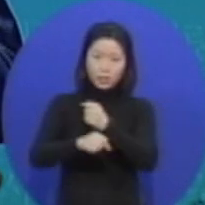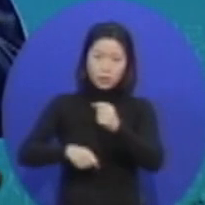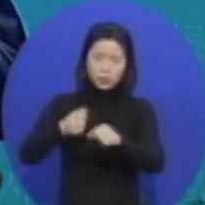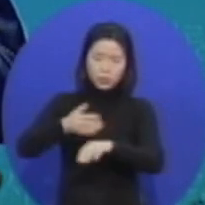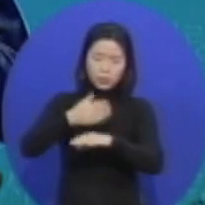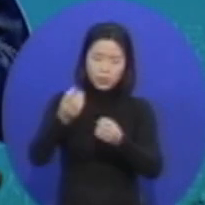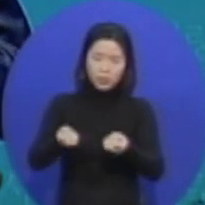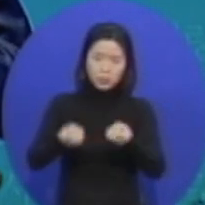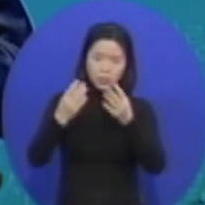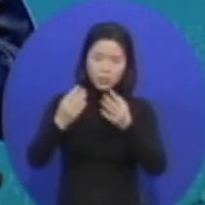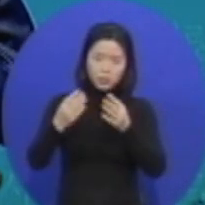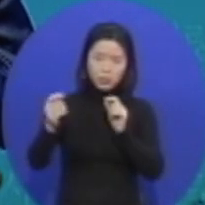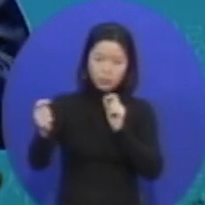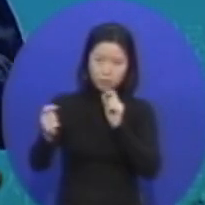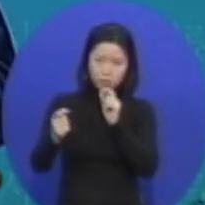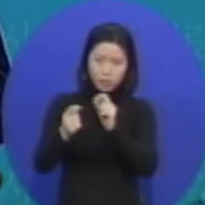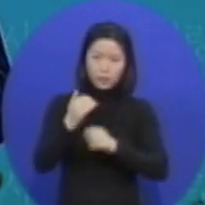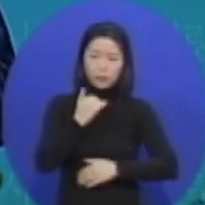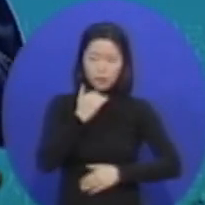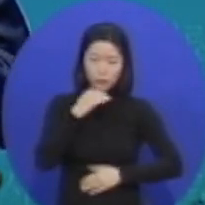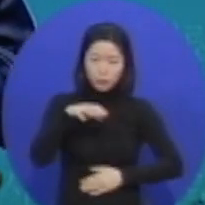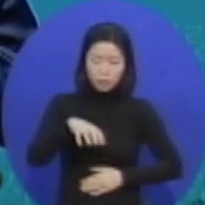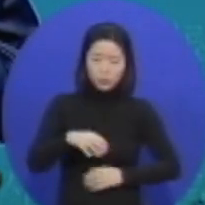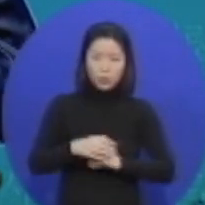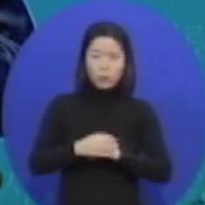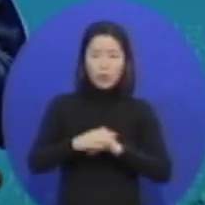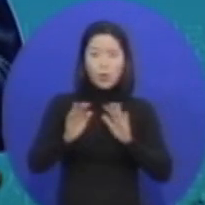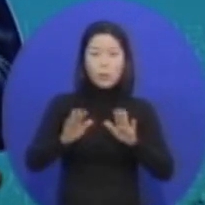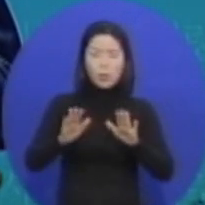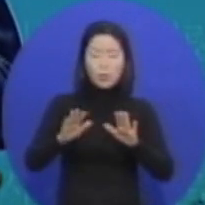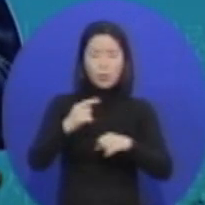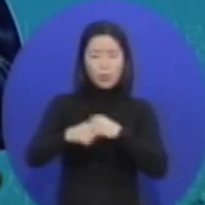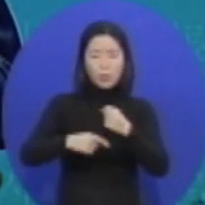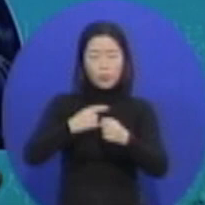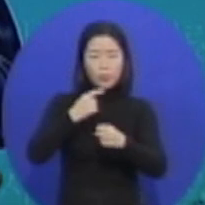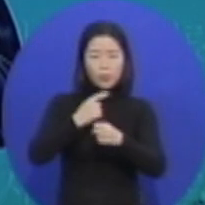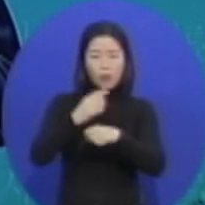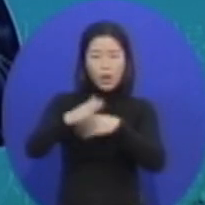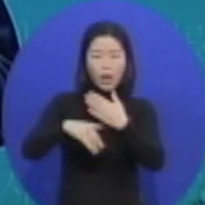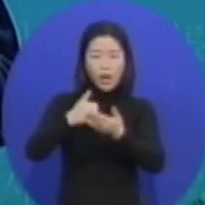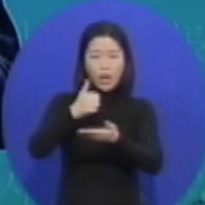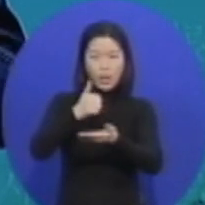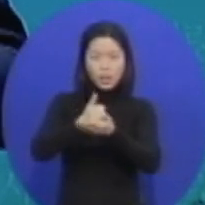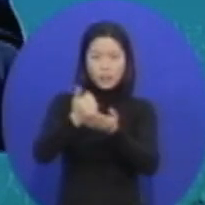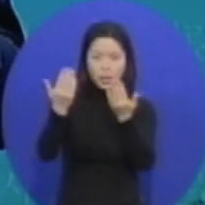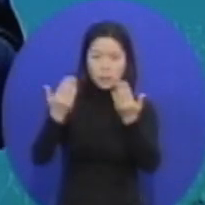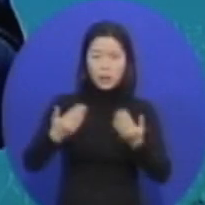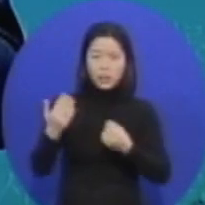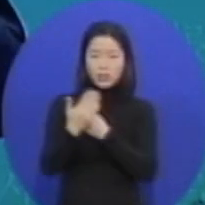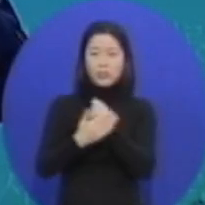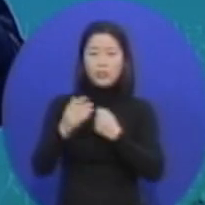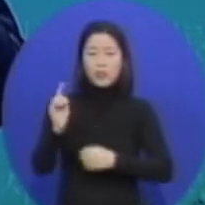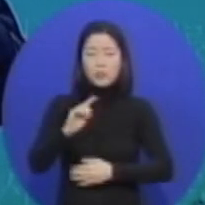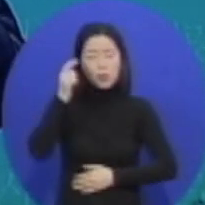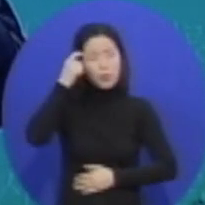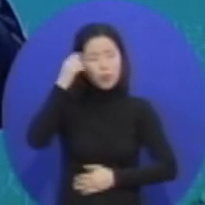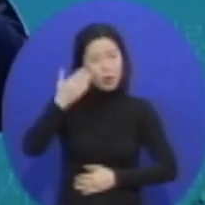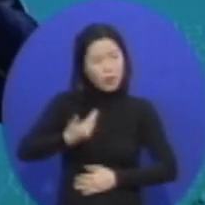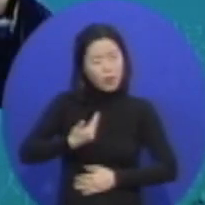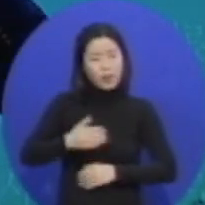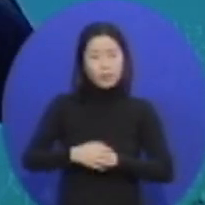한번 그런 생각을 했습니다 나는 올해 하나님으로부터 어떤 은혜를 받았나 그래서 이제